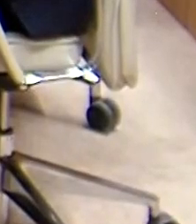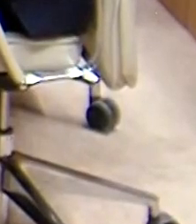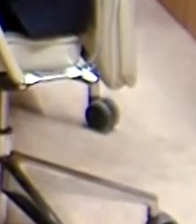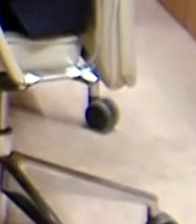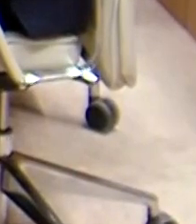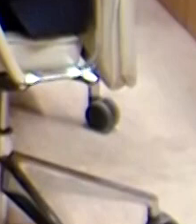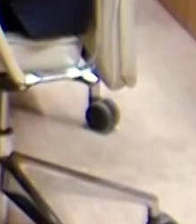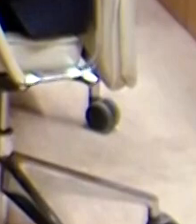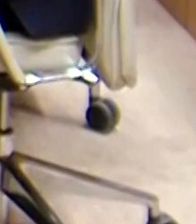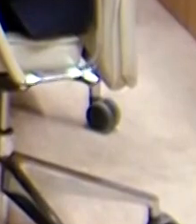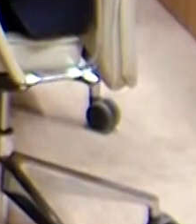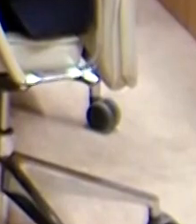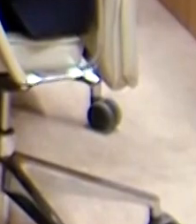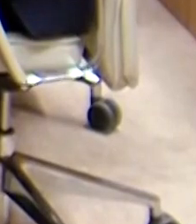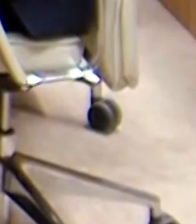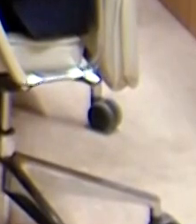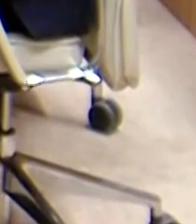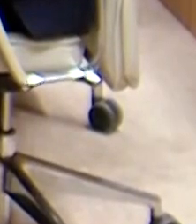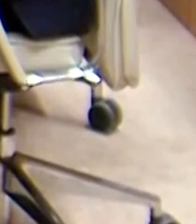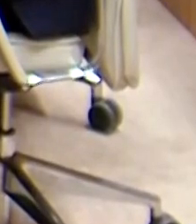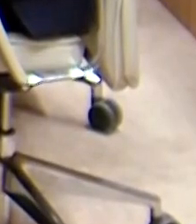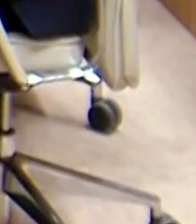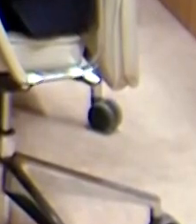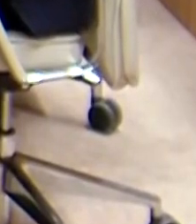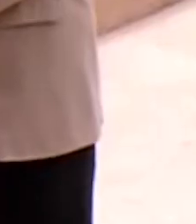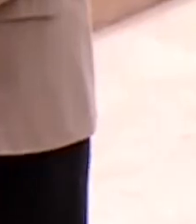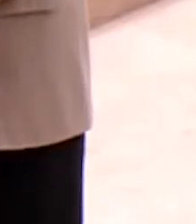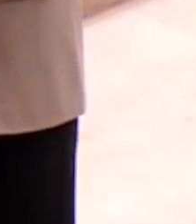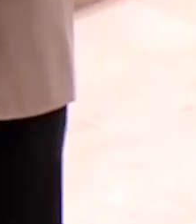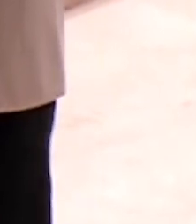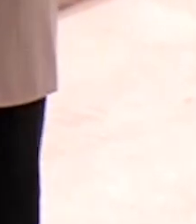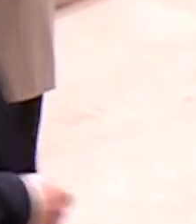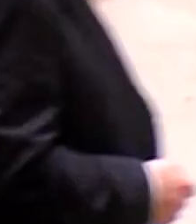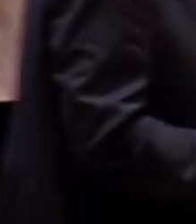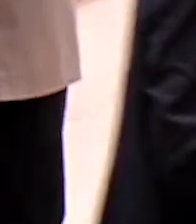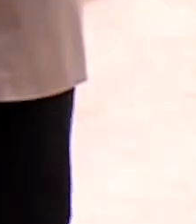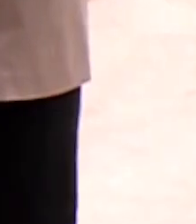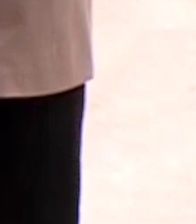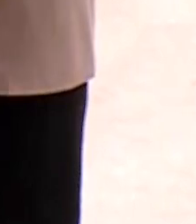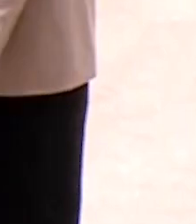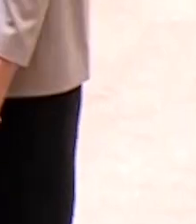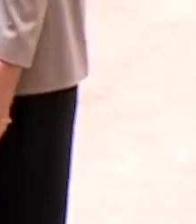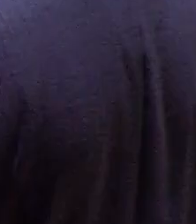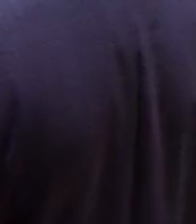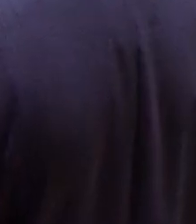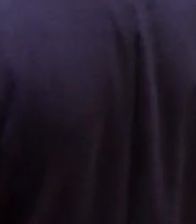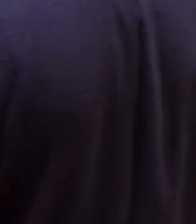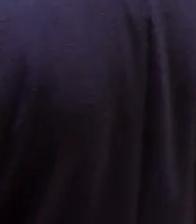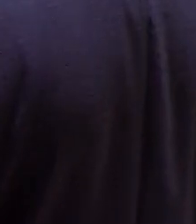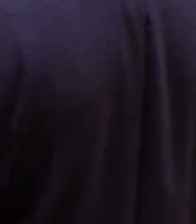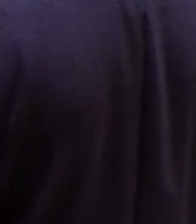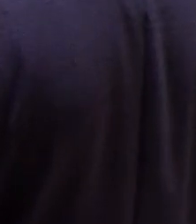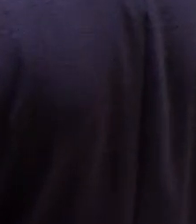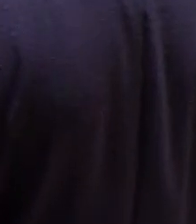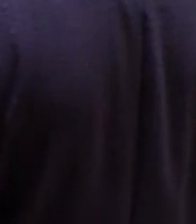საპარლამენტო უმრავლესობის წევრის ირაკლი ბერაიას მიერ ოპოზიციონერ დეპუტატზე თეონა აკუბარდიაზე გაკეთებულ განცხადებას მოჰყვა. Ოპოზიციონერი დეპუტატები